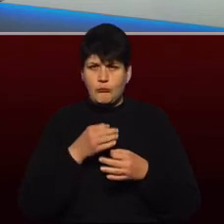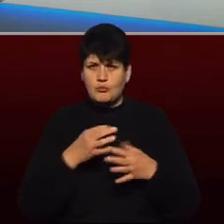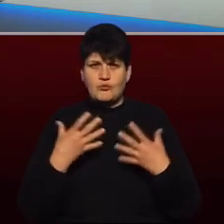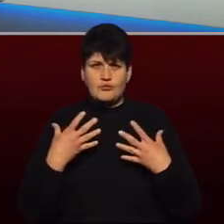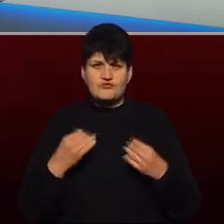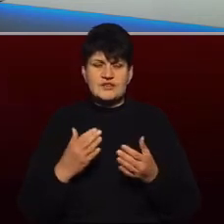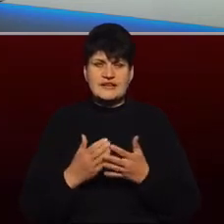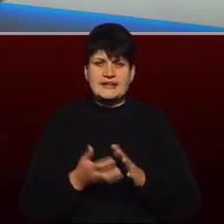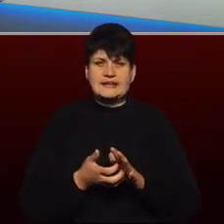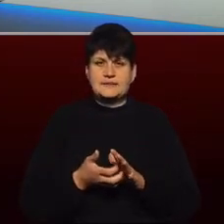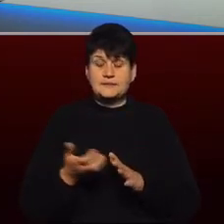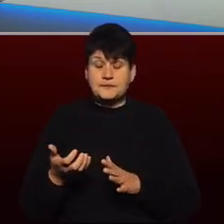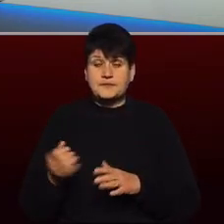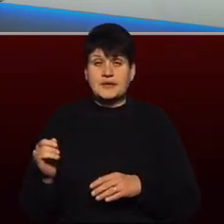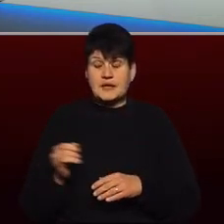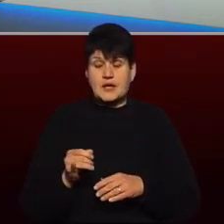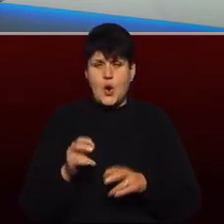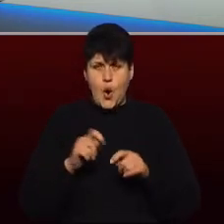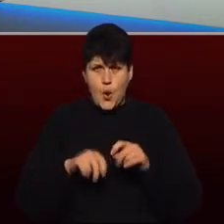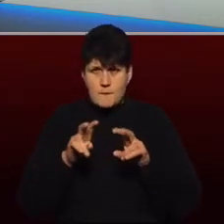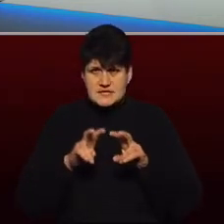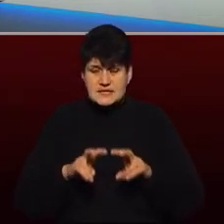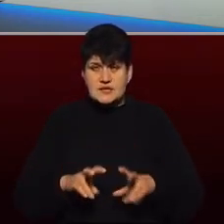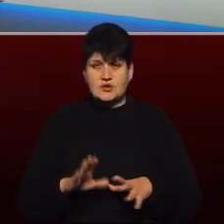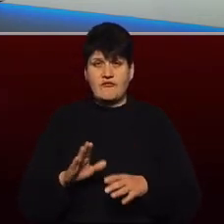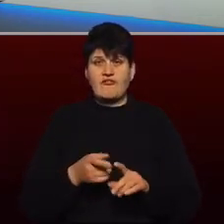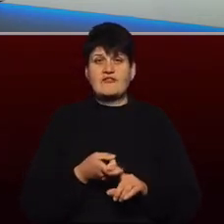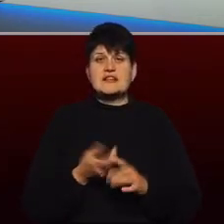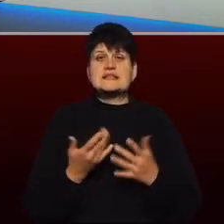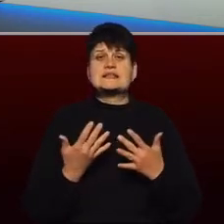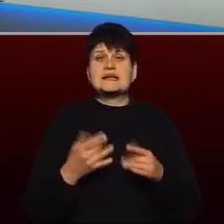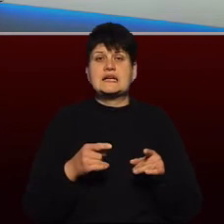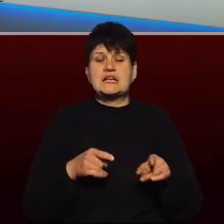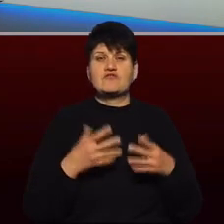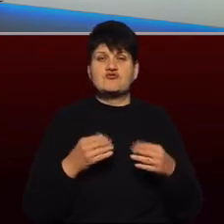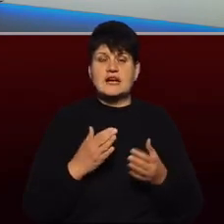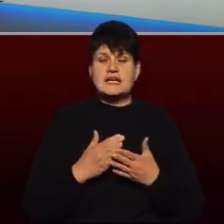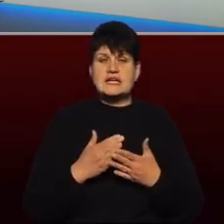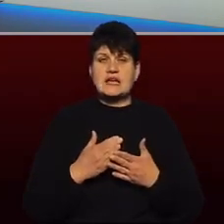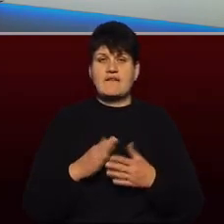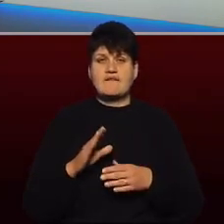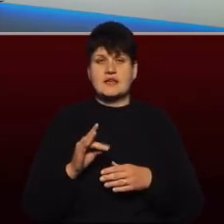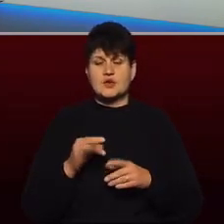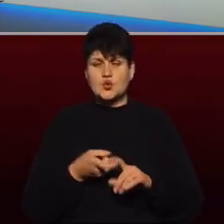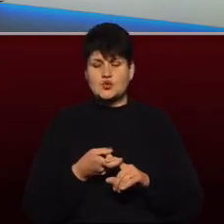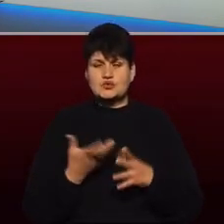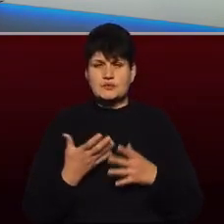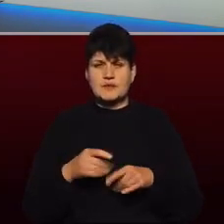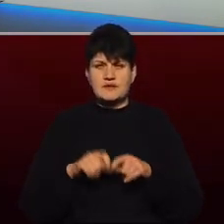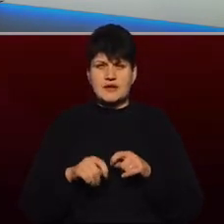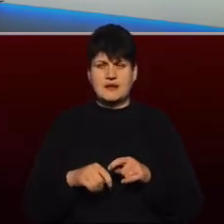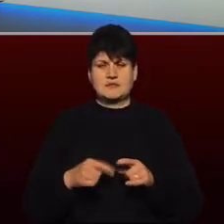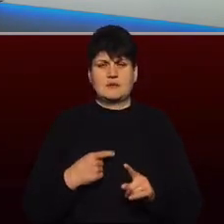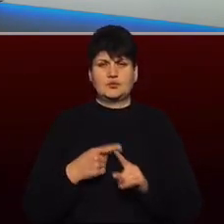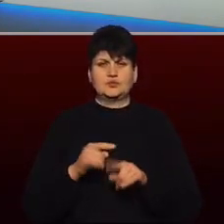дефіцит. І дообстежуємо на рівень вірусу, скільки того є вже вірусу в організмі. Дообстежуємо на наявність супутніх